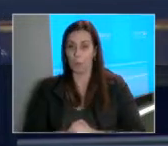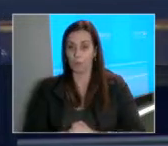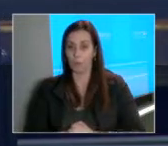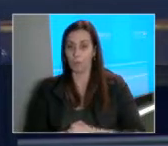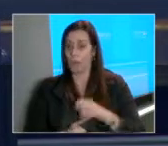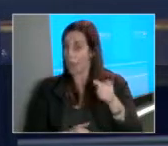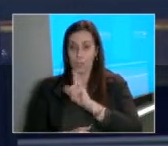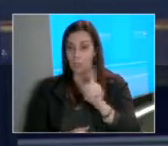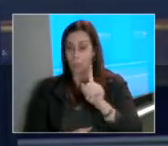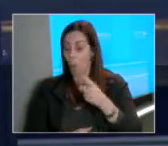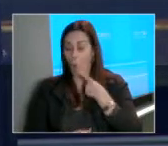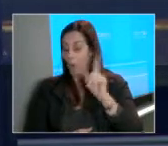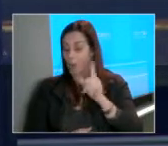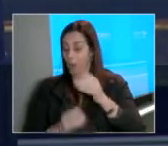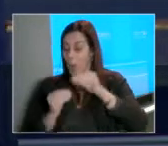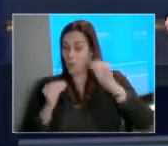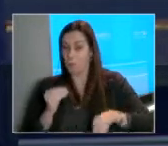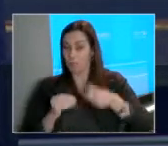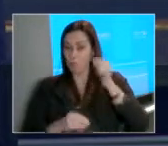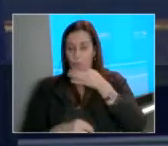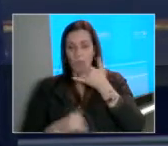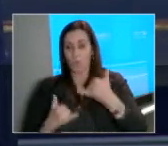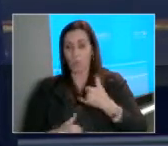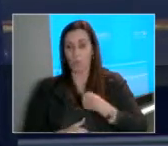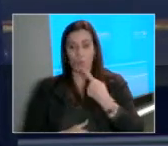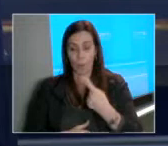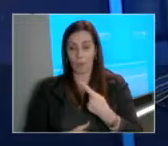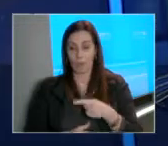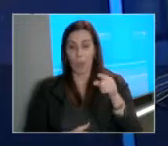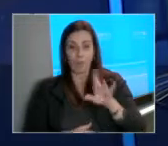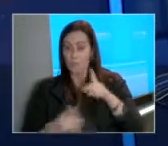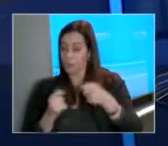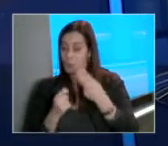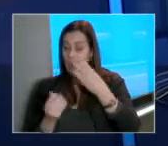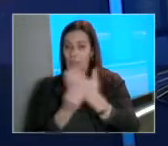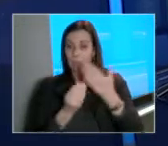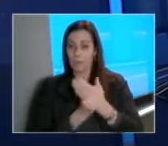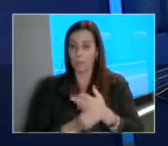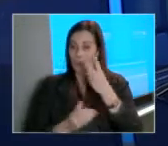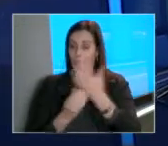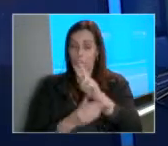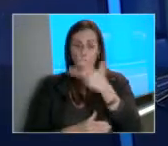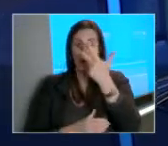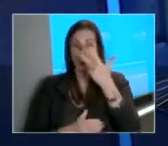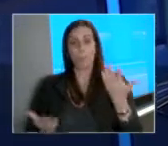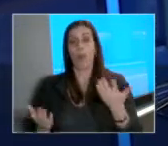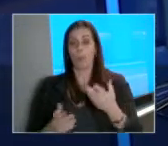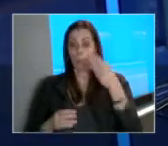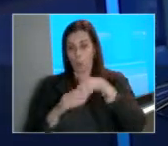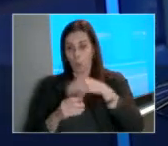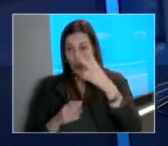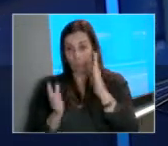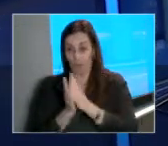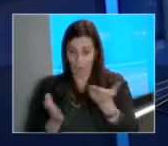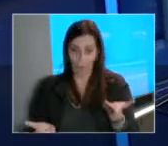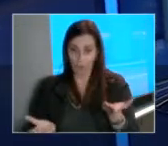זאת אומרת, את זה הוא השמיט אתמול מהנאום שלו. כן. עכשיו זה, אני זה אומרת... אבל זה רק לגבי שני תיקים. שני תיקים, יש לו 3, אז כן. מה? אז מתוך 2 הוא